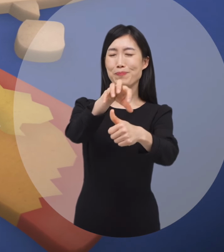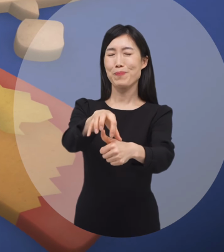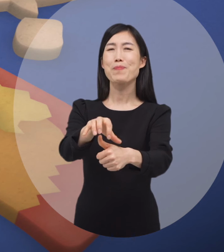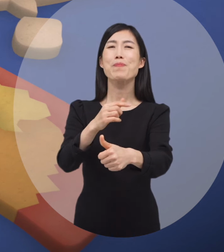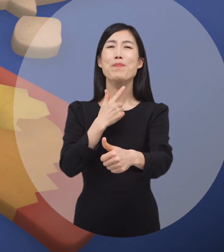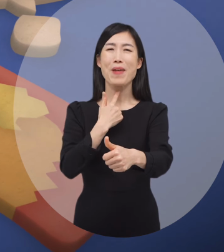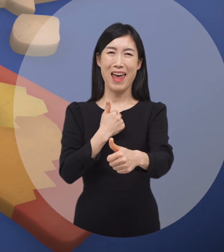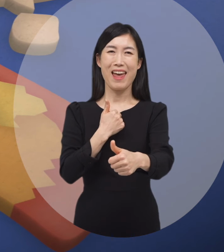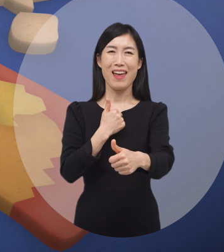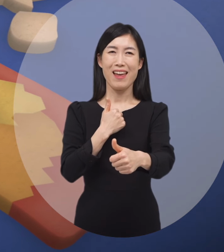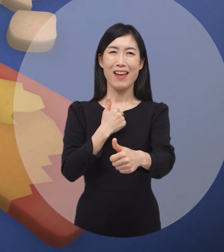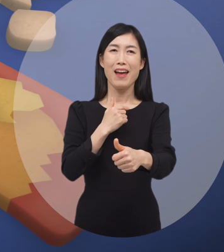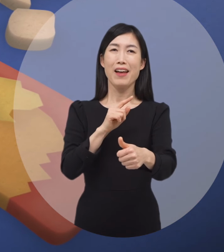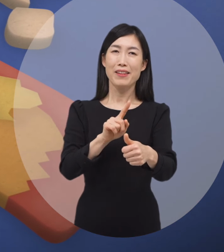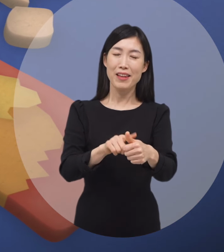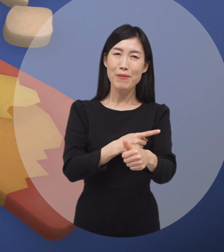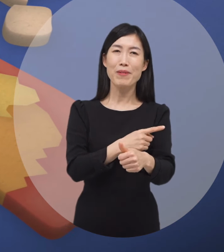지배를 받았던 미얀마.